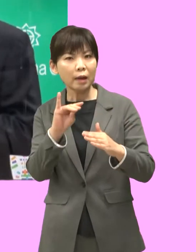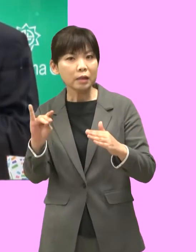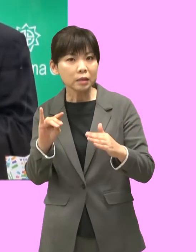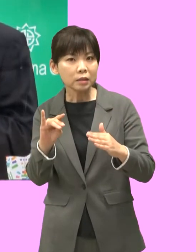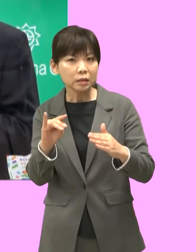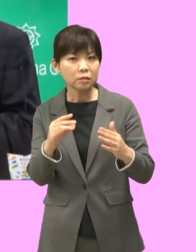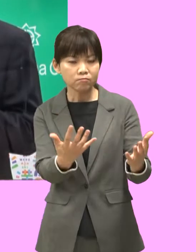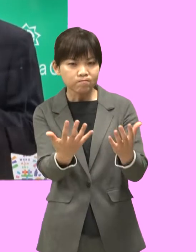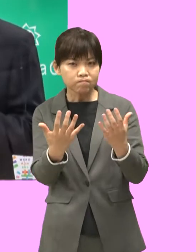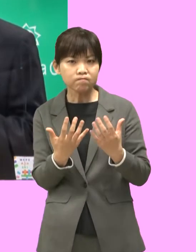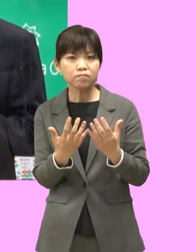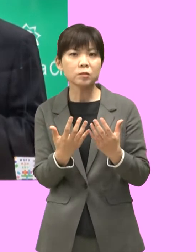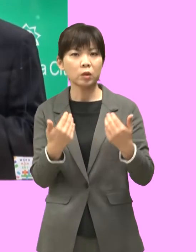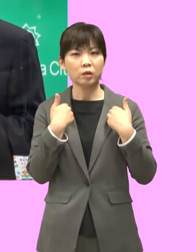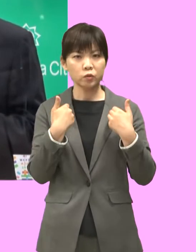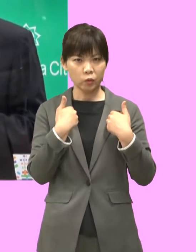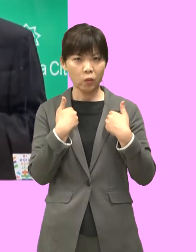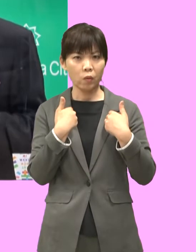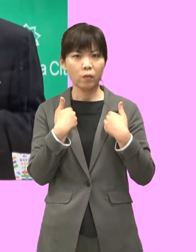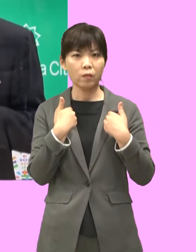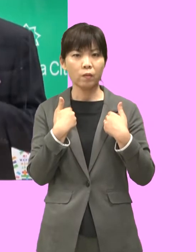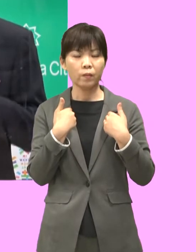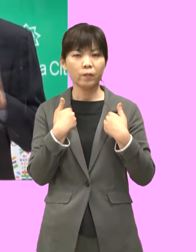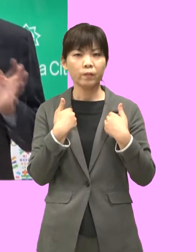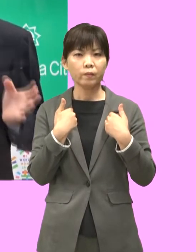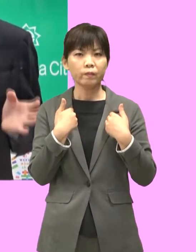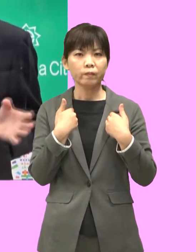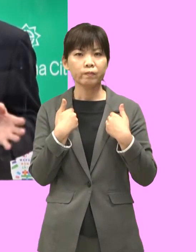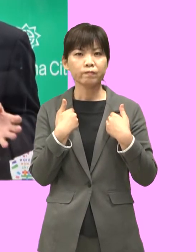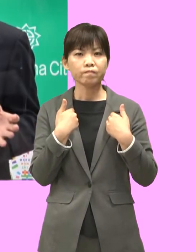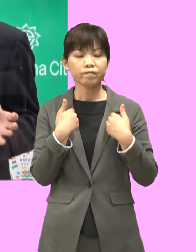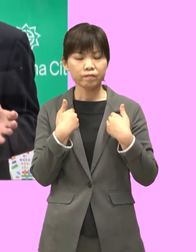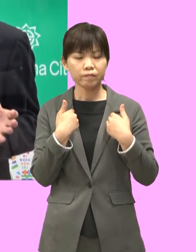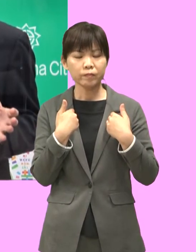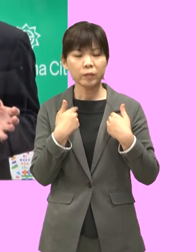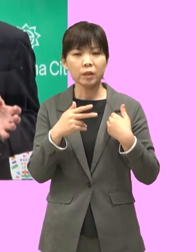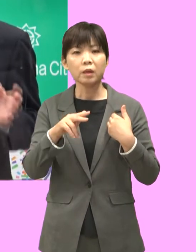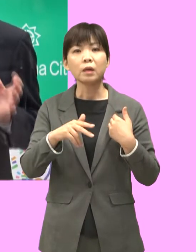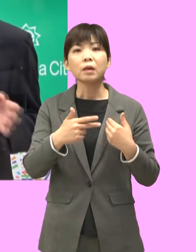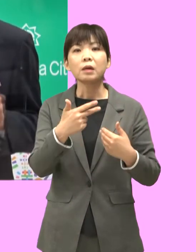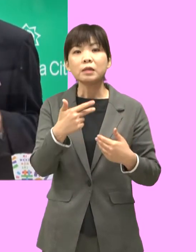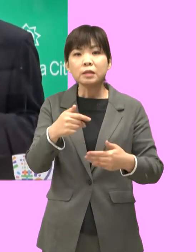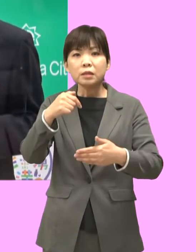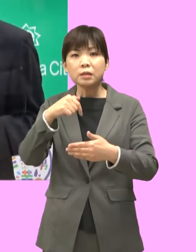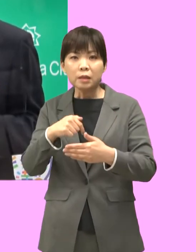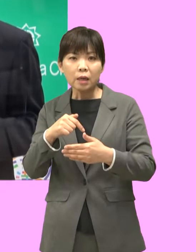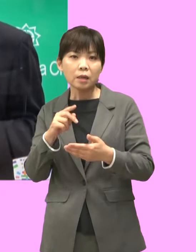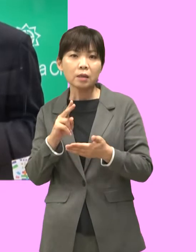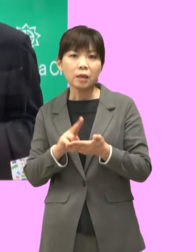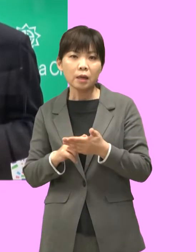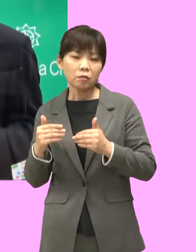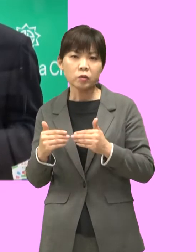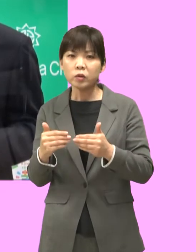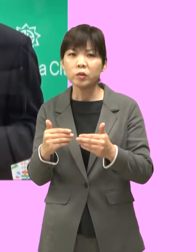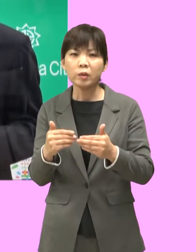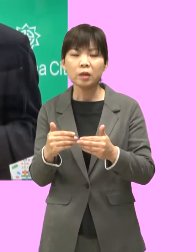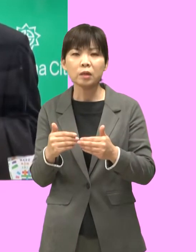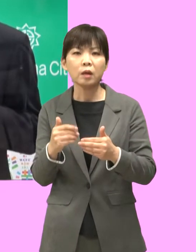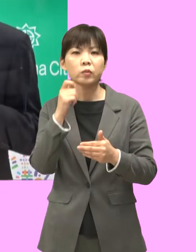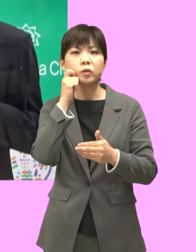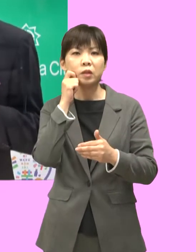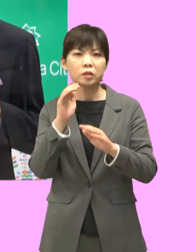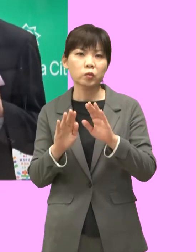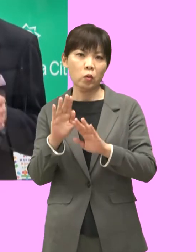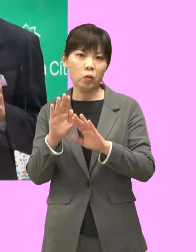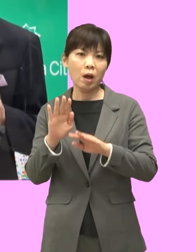というのが必要になってまいりますから、なかなかこう市内だけでまとまってた視点では収まらない部分があると思います。一